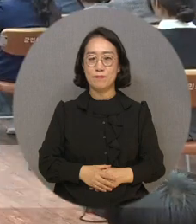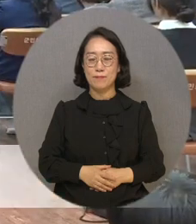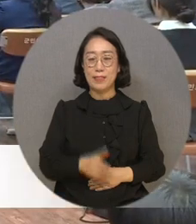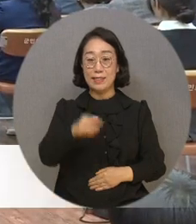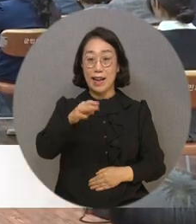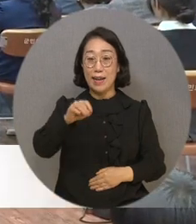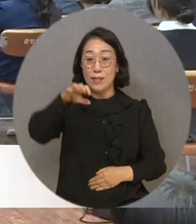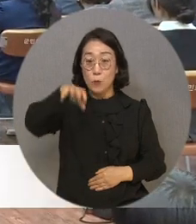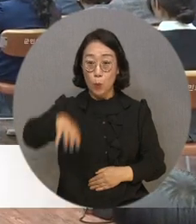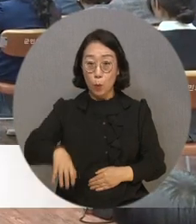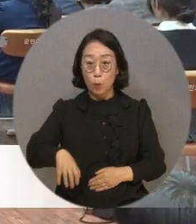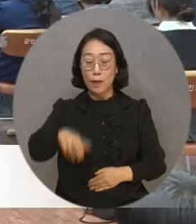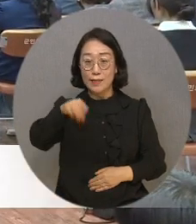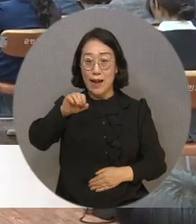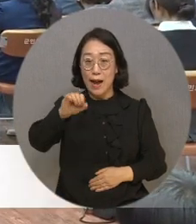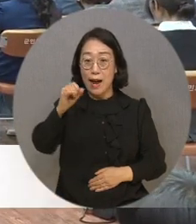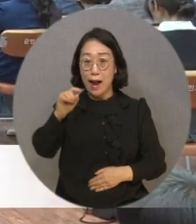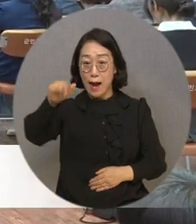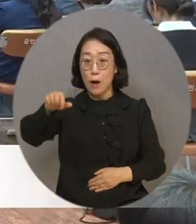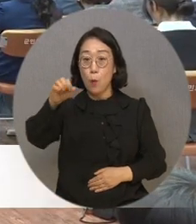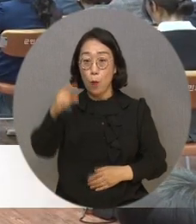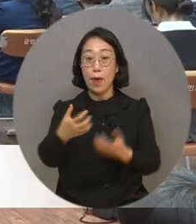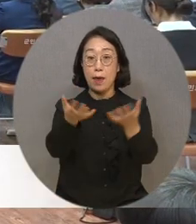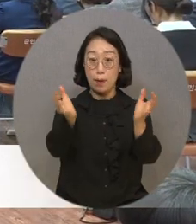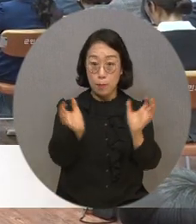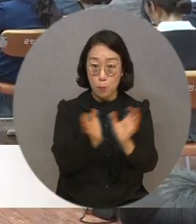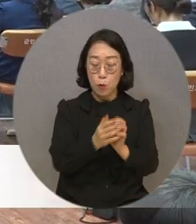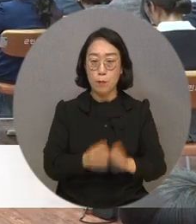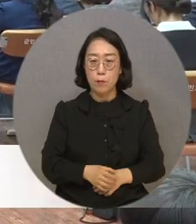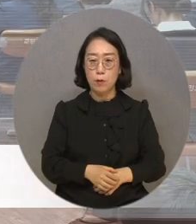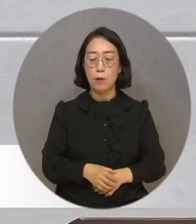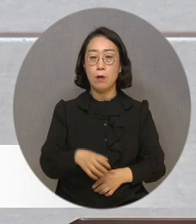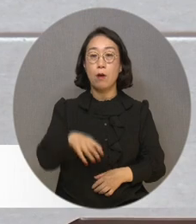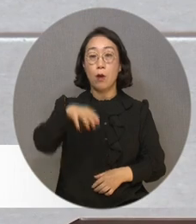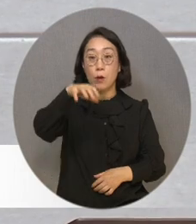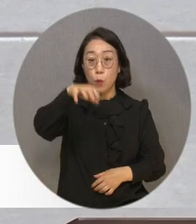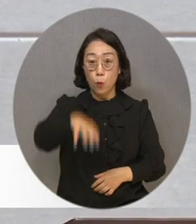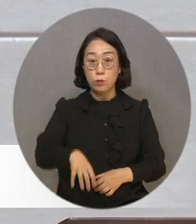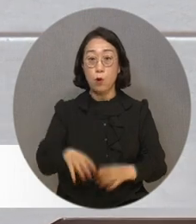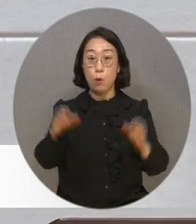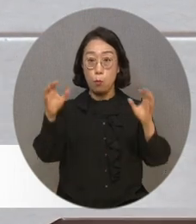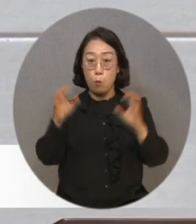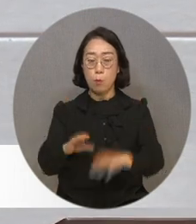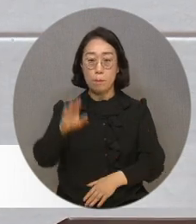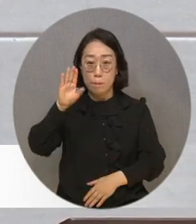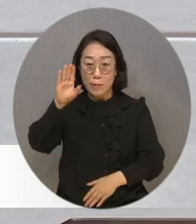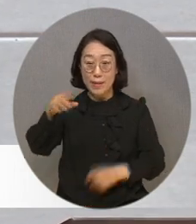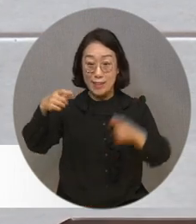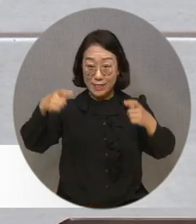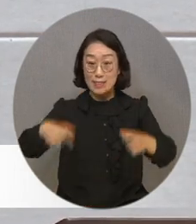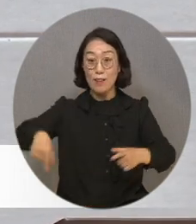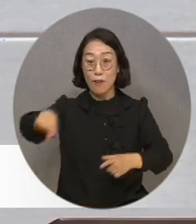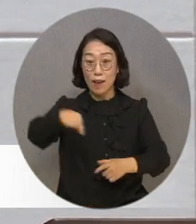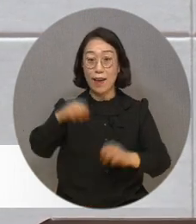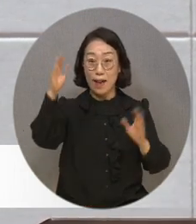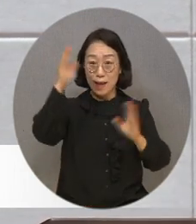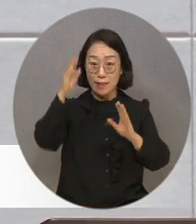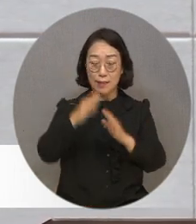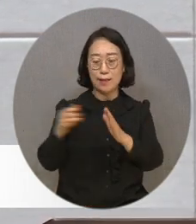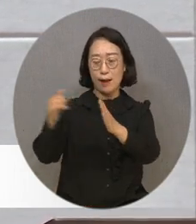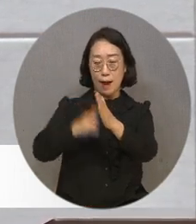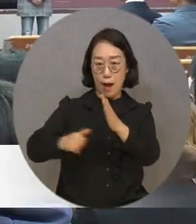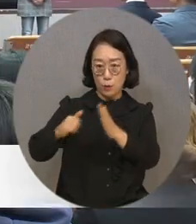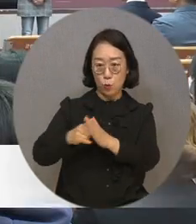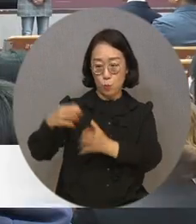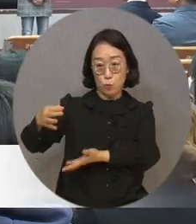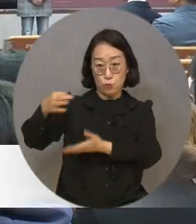장흥군 인재육성 장학회는 지난 3일 장흥군민회관에서 장흥의 미래를 이끌어갈 장학생과 가족, 기탁자